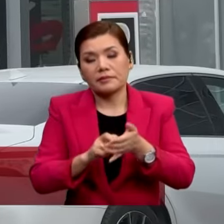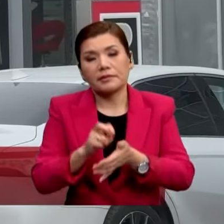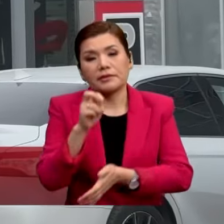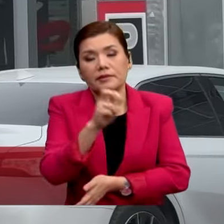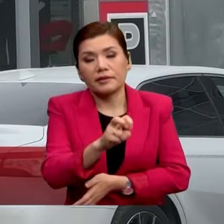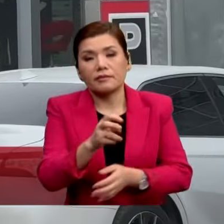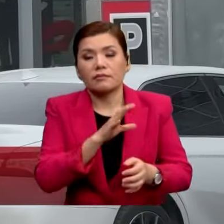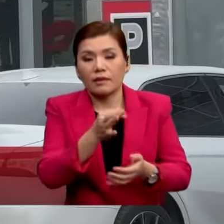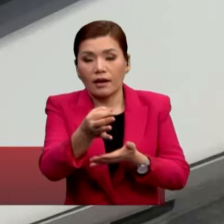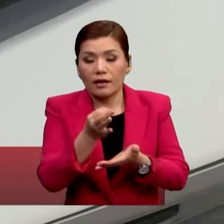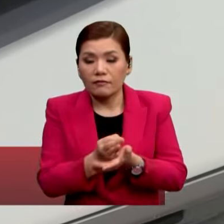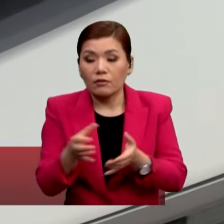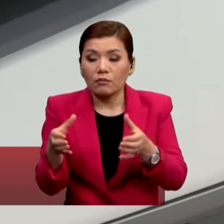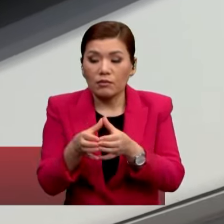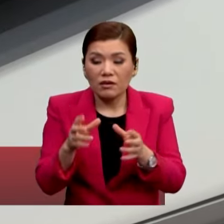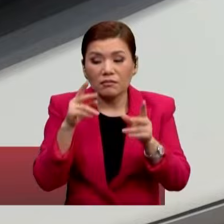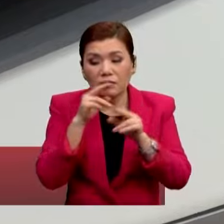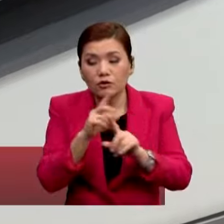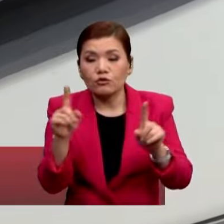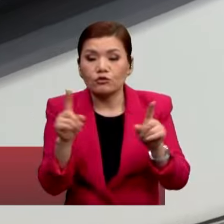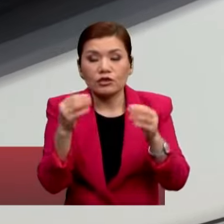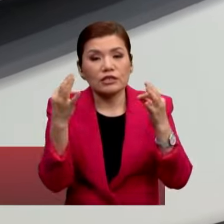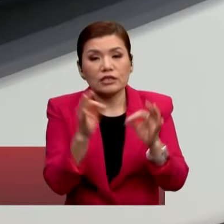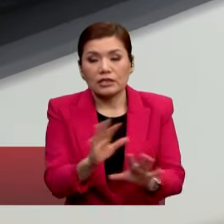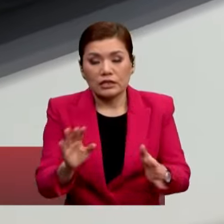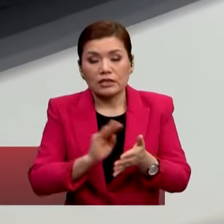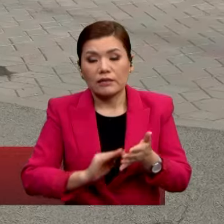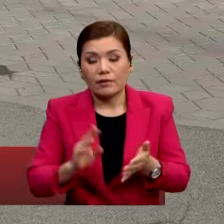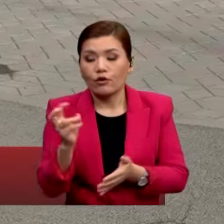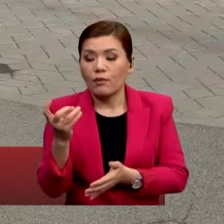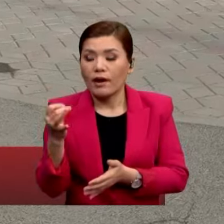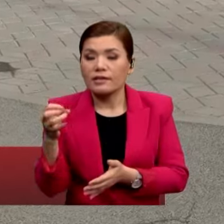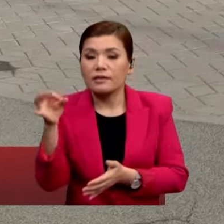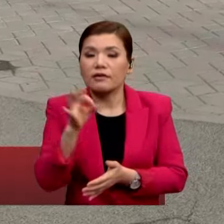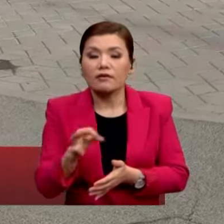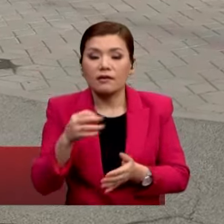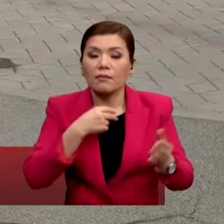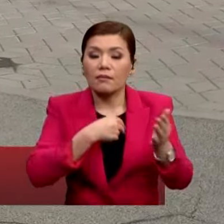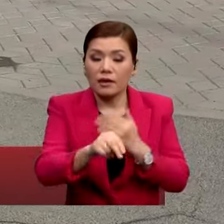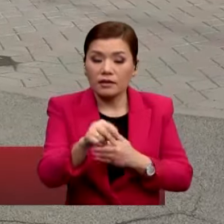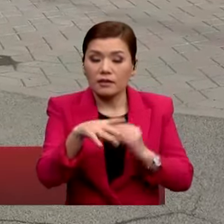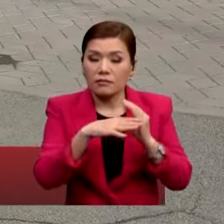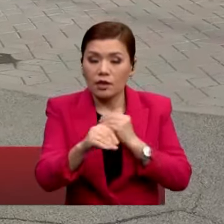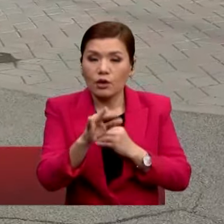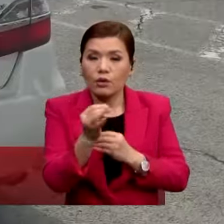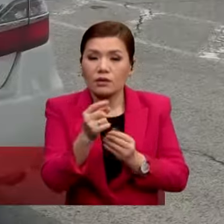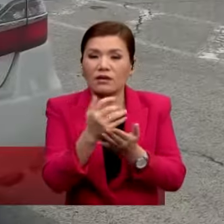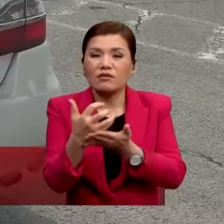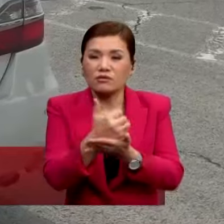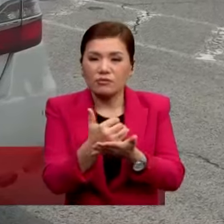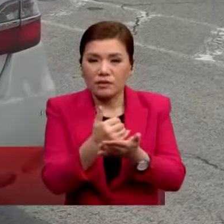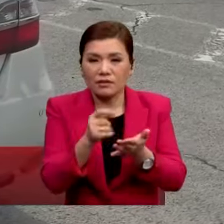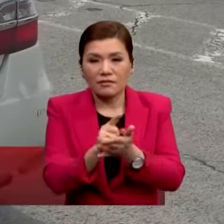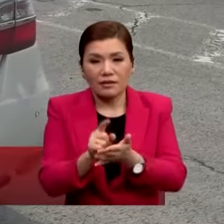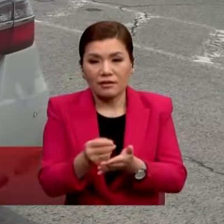Олар компанияның мұндай келеңсіздікке жол бермейтінін жазған. Құрманғазы Қазбеков сатып алған көліктің утилизациялық алымы